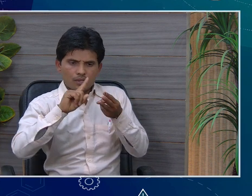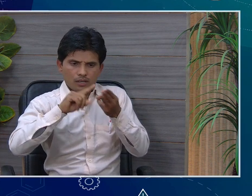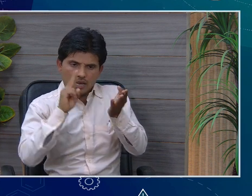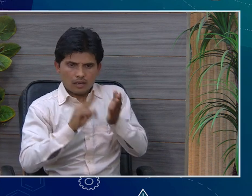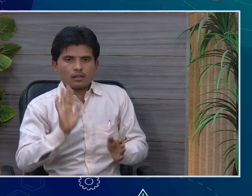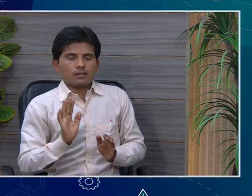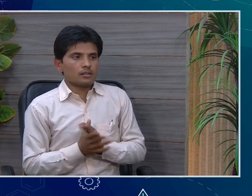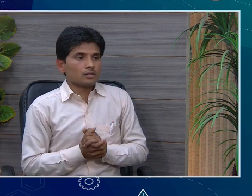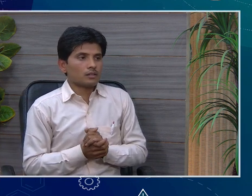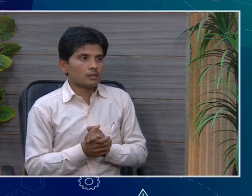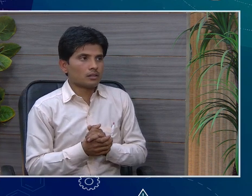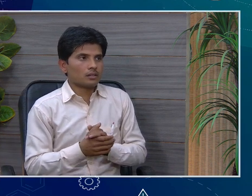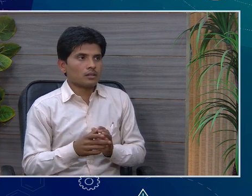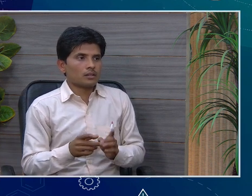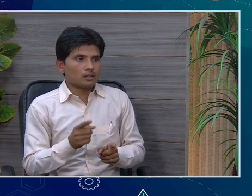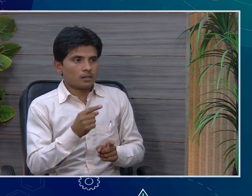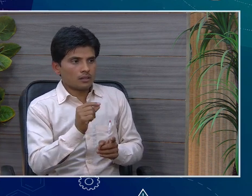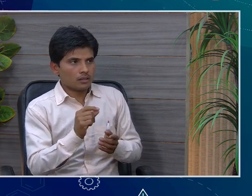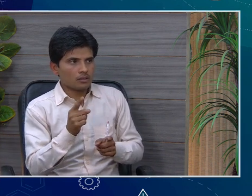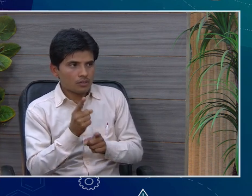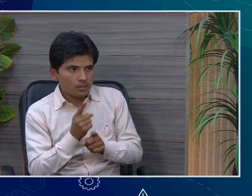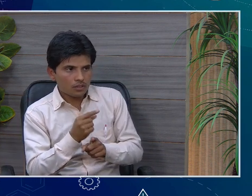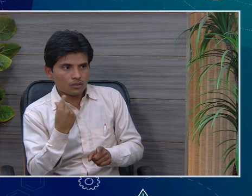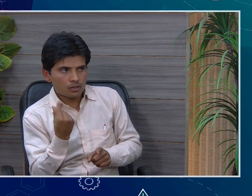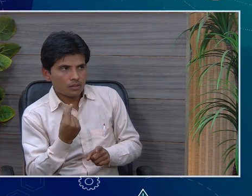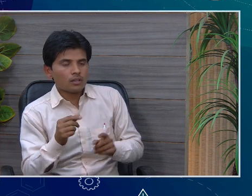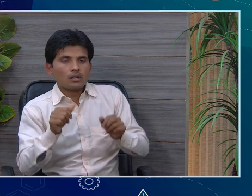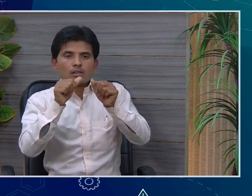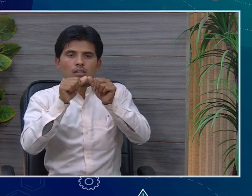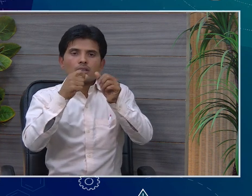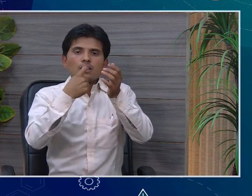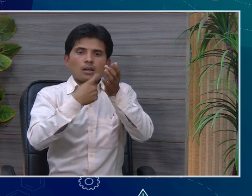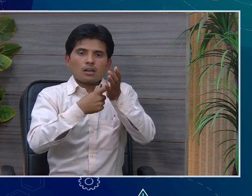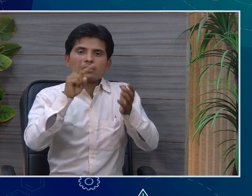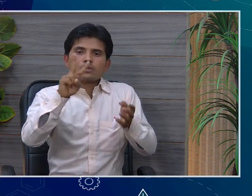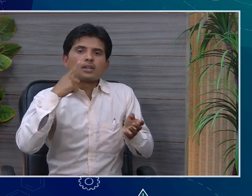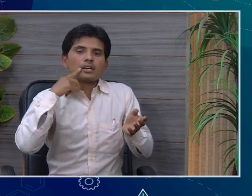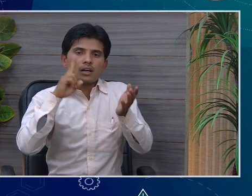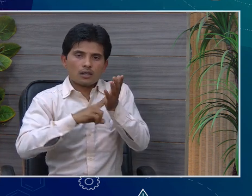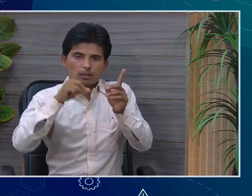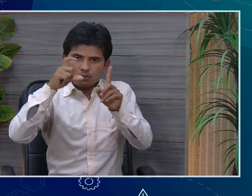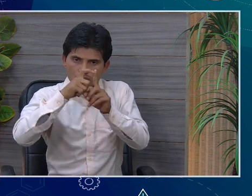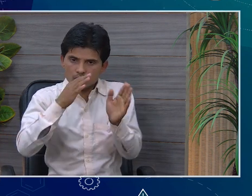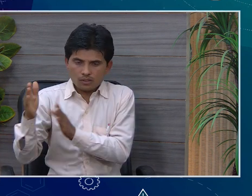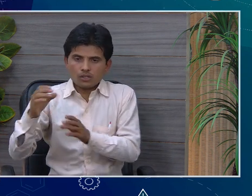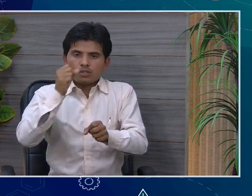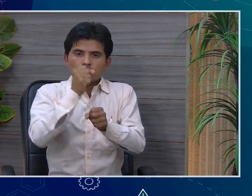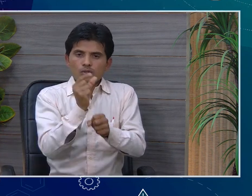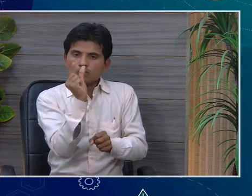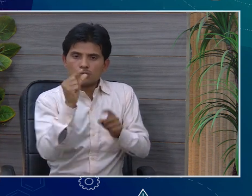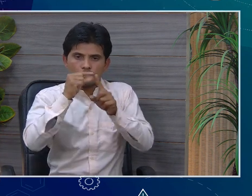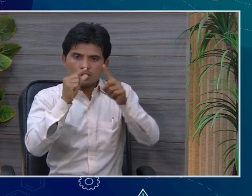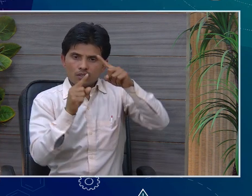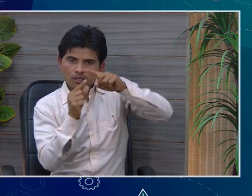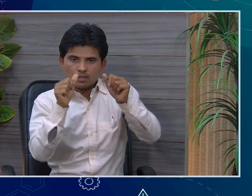अब तुम आए प्रोफेसर अरविंद गुप्ता टॉयज जो ट्रस्ट वाले फ्रेम कि उन्हें इस को डेवलप किया है